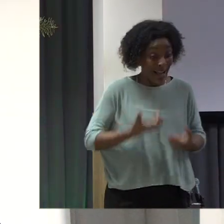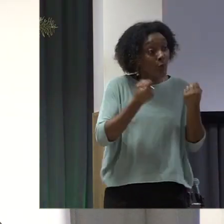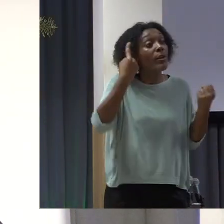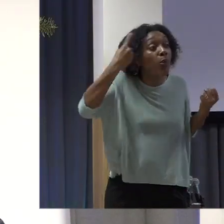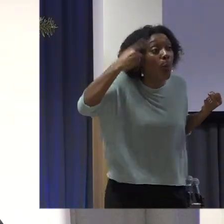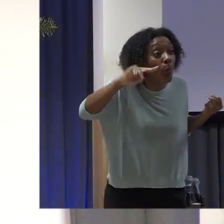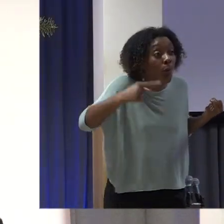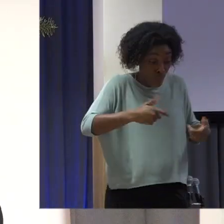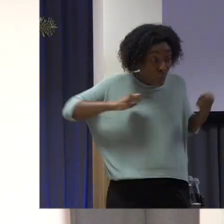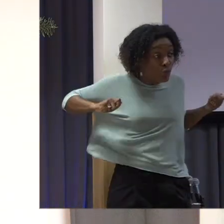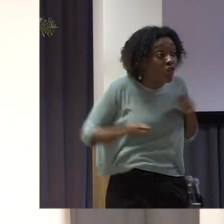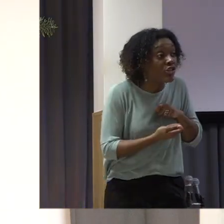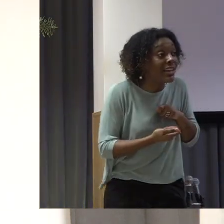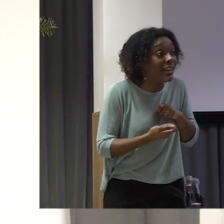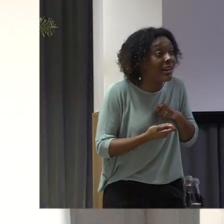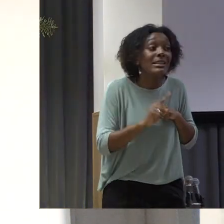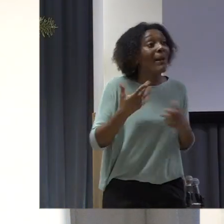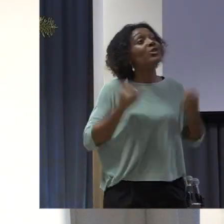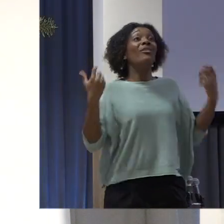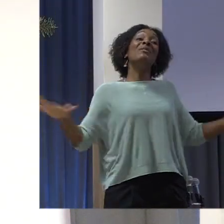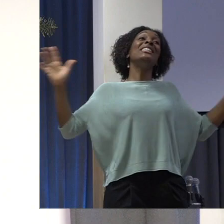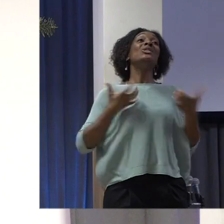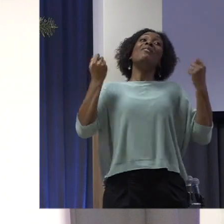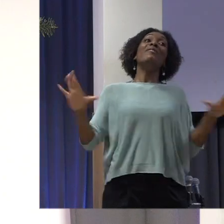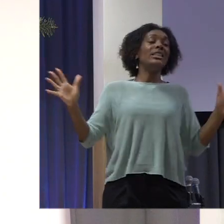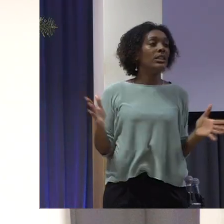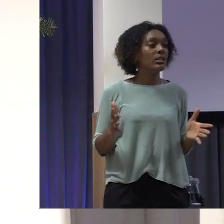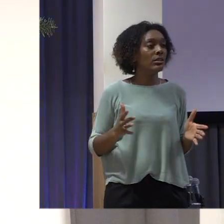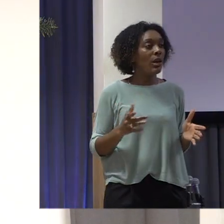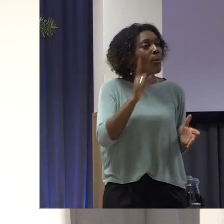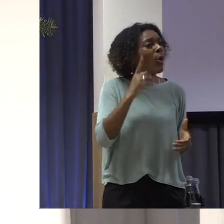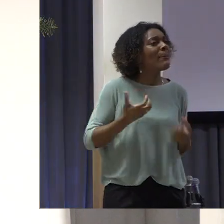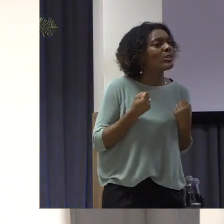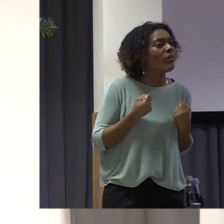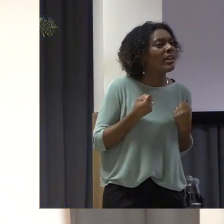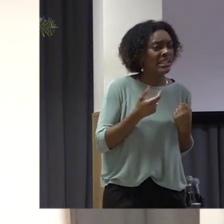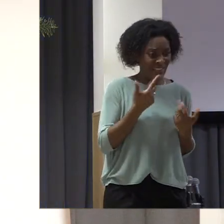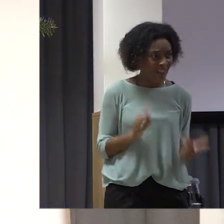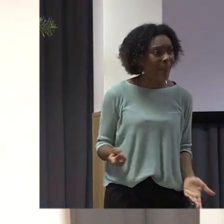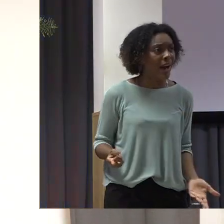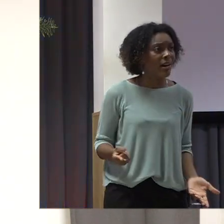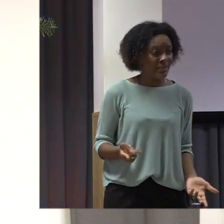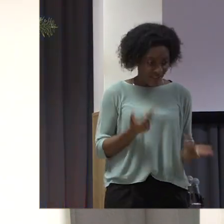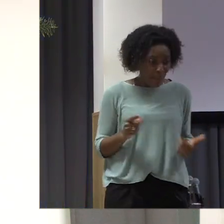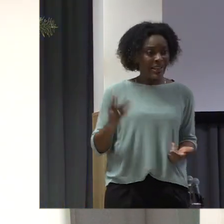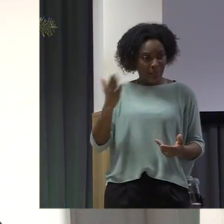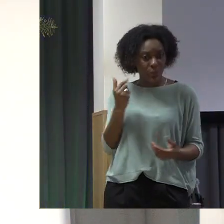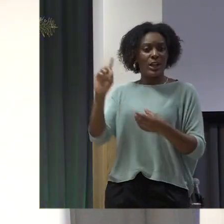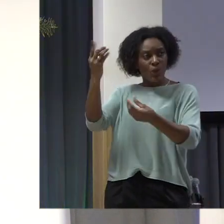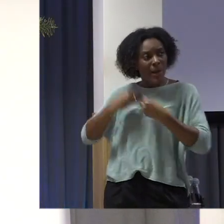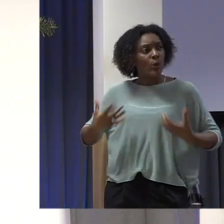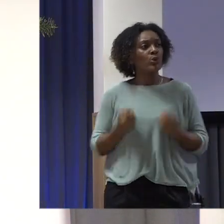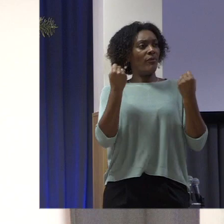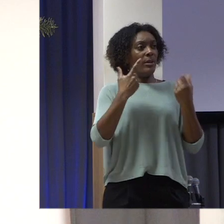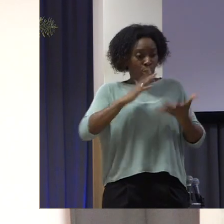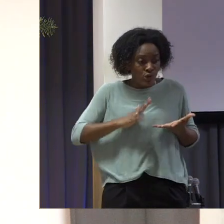pour me changer. Pourquoi faut-il qu'il me sauve ? Parce qu'il y a quelque chose qui ne va pas dans ma vie. Dieu m'a sauvé pour me transformer, pour me